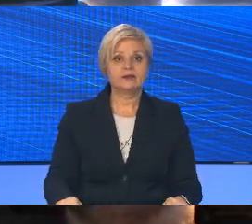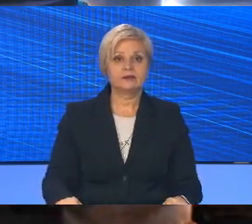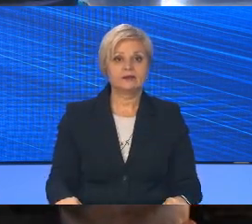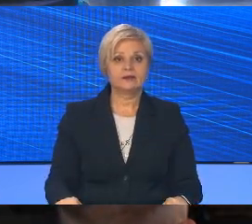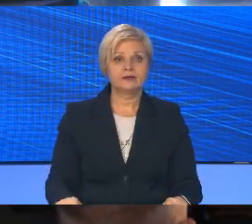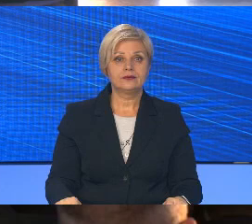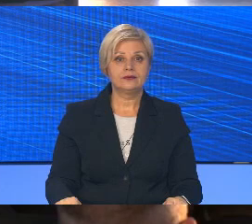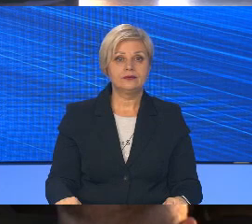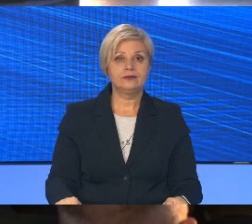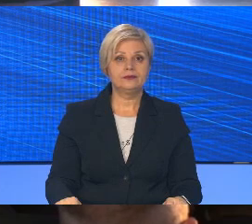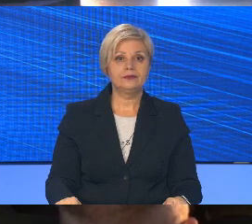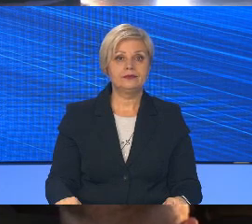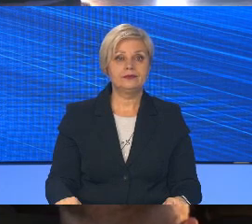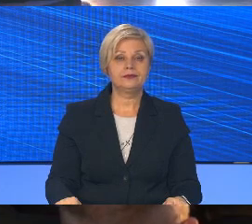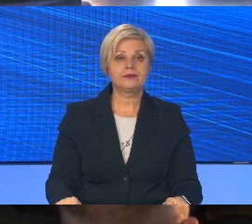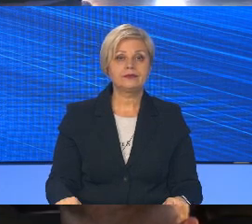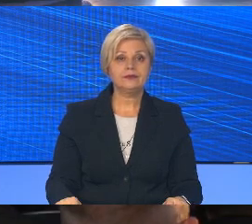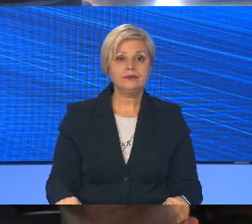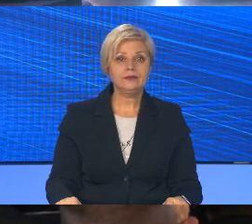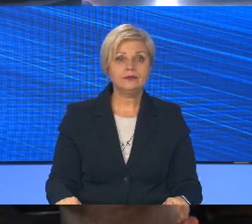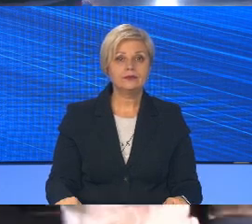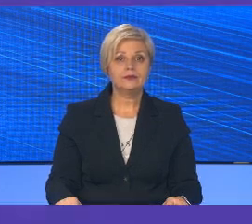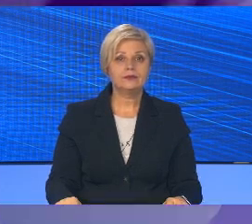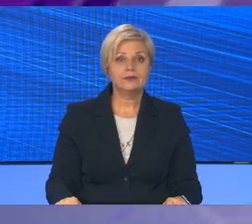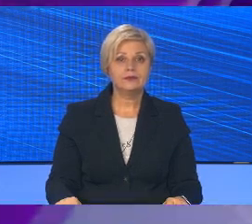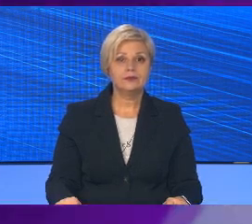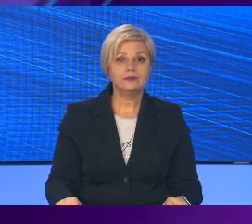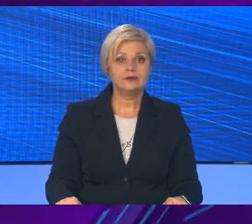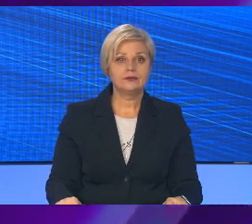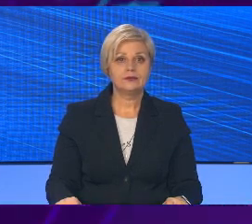Макенко, Александр Чернышевич, телерадиокомпания «Гомель».